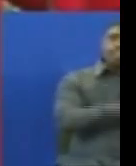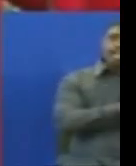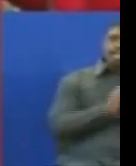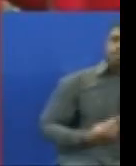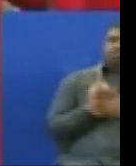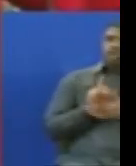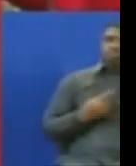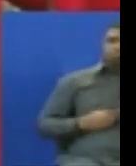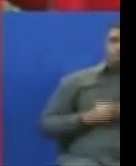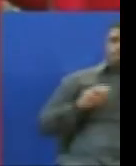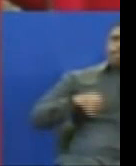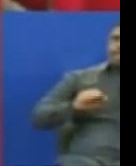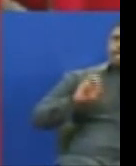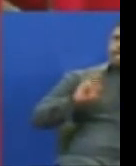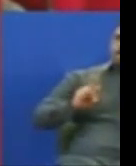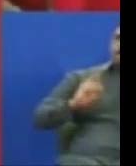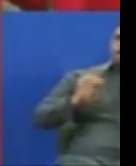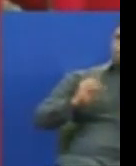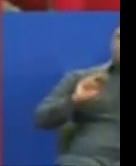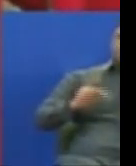Katika ukurasa wa hotuba yako Mheshimiwa Waziri,